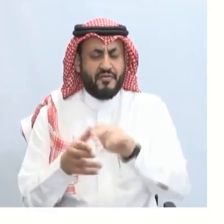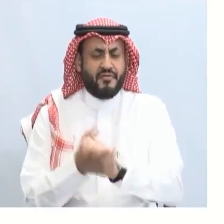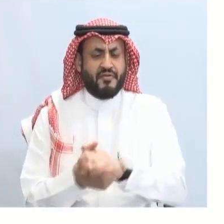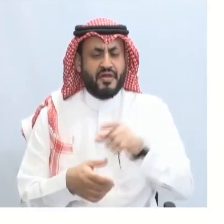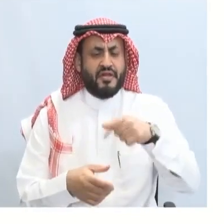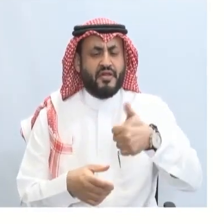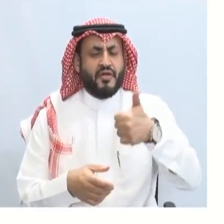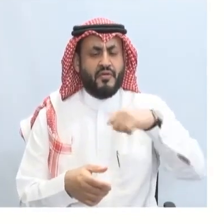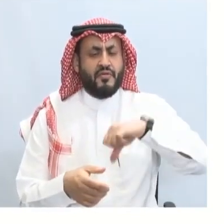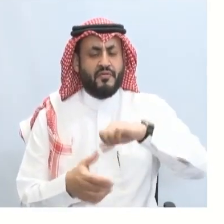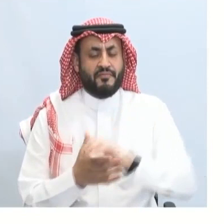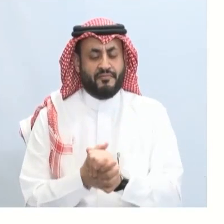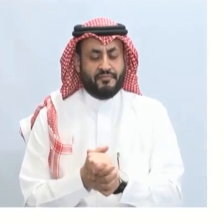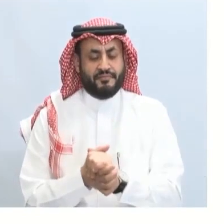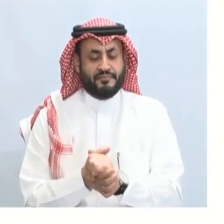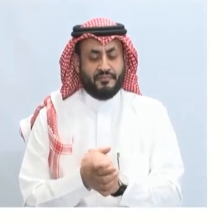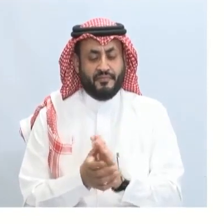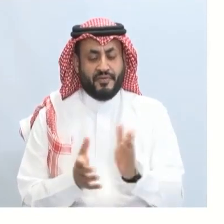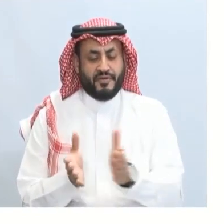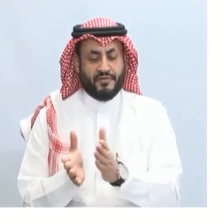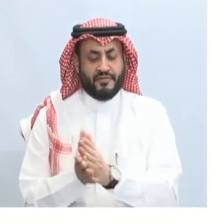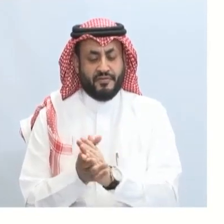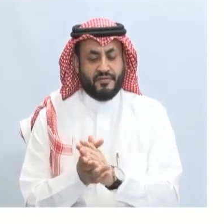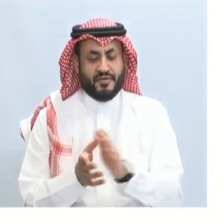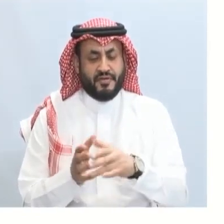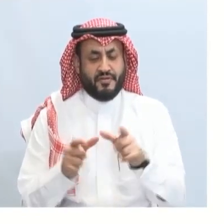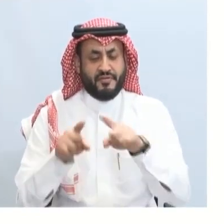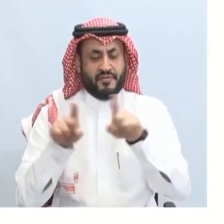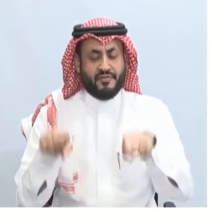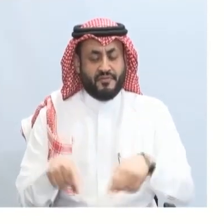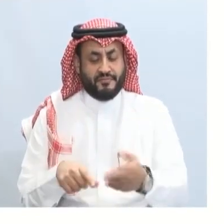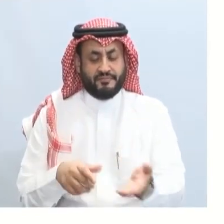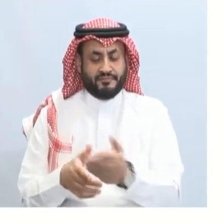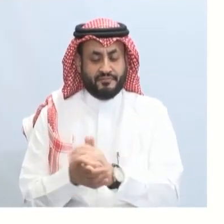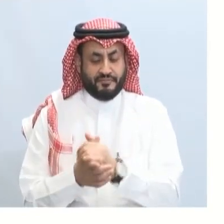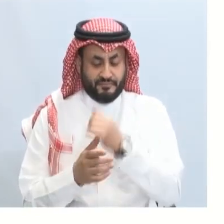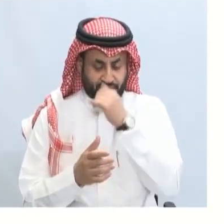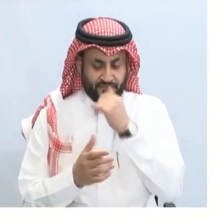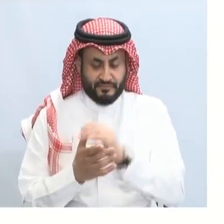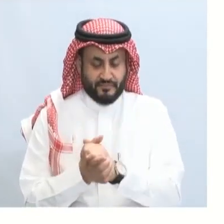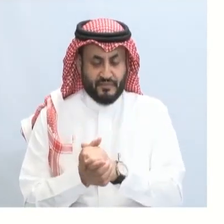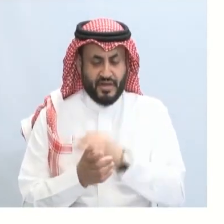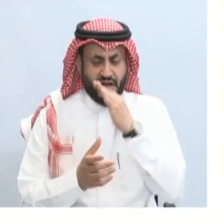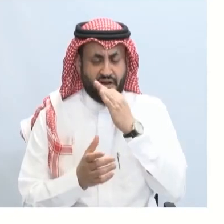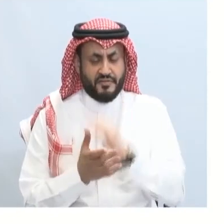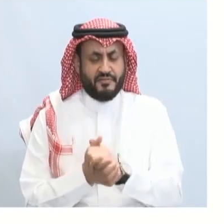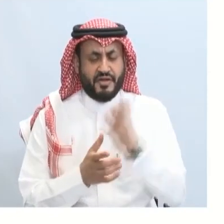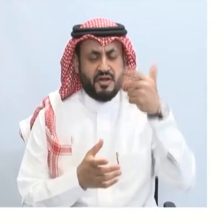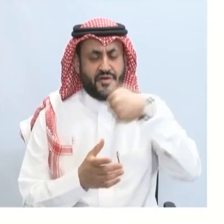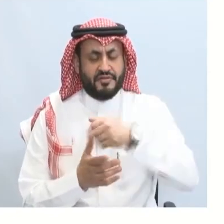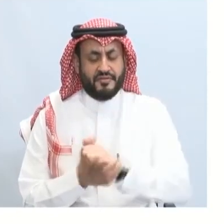والشر عن النعمان بن بشير رضي الله عنه قال قال رسول الله صلى الله عليه